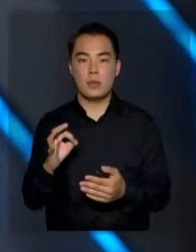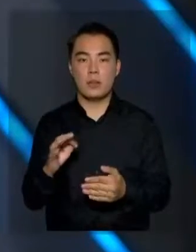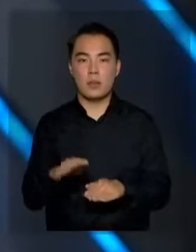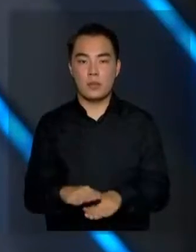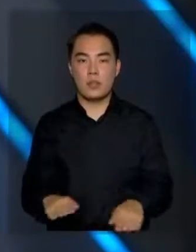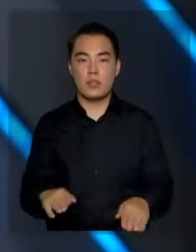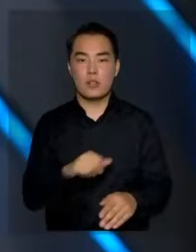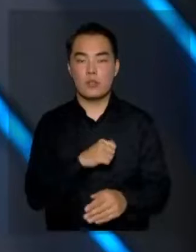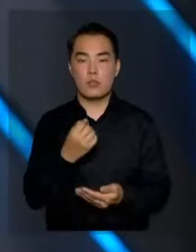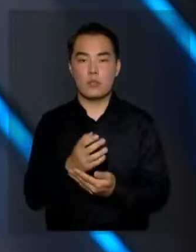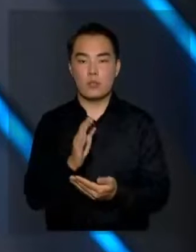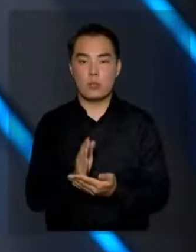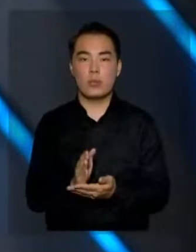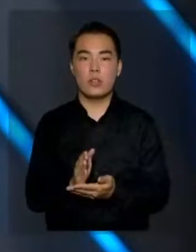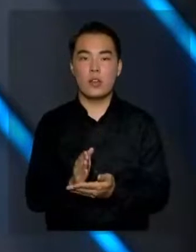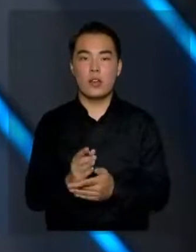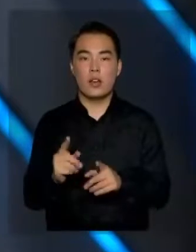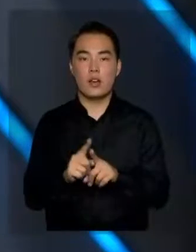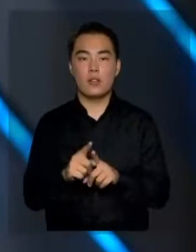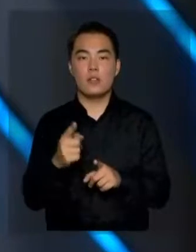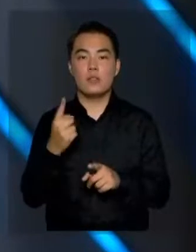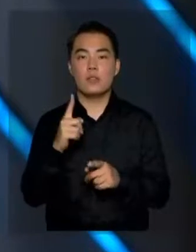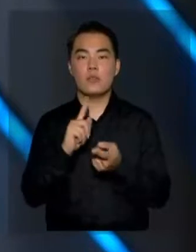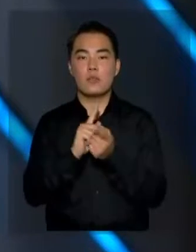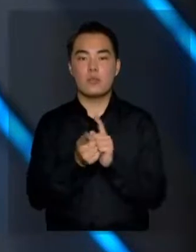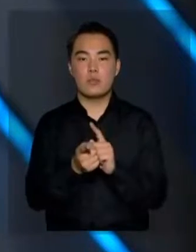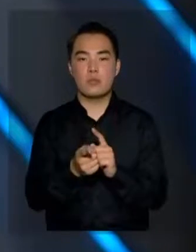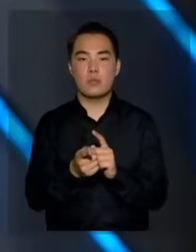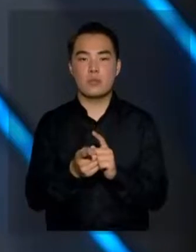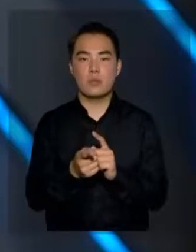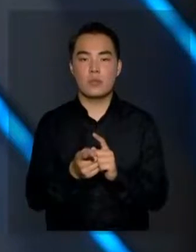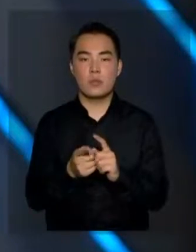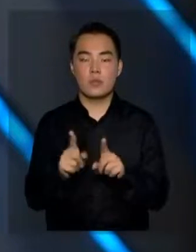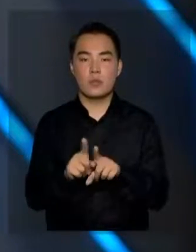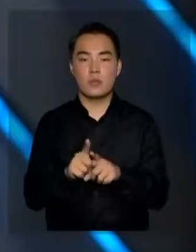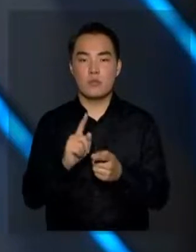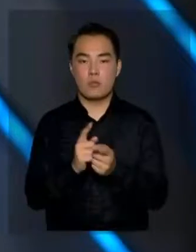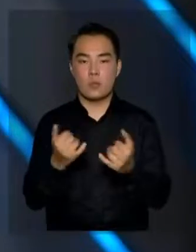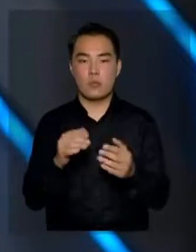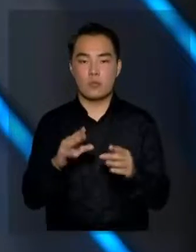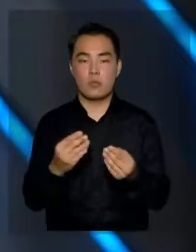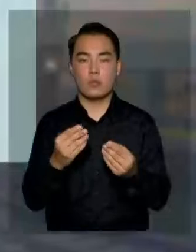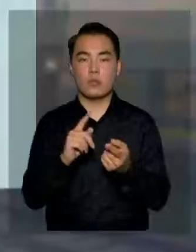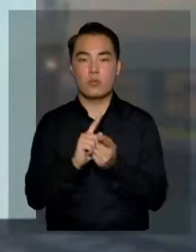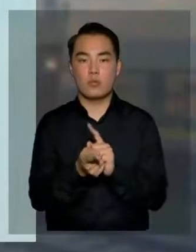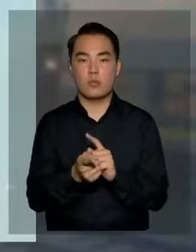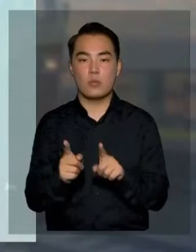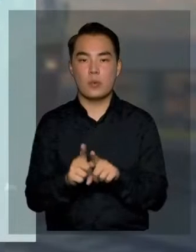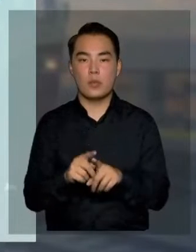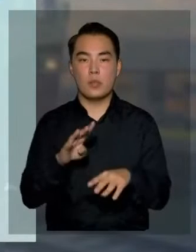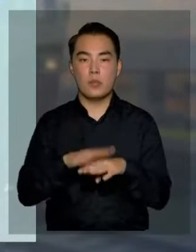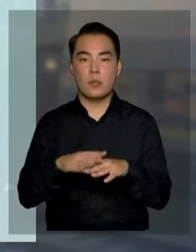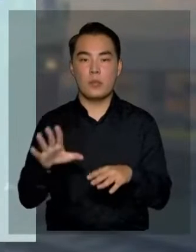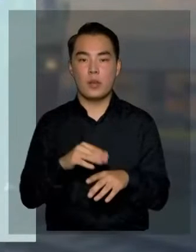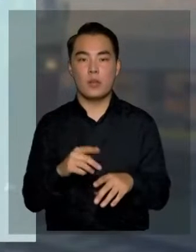жолы компаниясы бүгін баға тарифіне осындай өзгеріс енгізді. Бірақ бұл тәртіптің тек коммерциялық бағыттарға ғана қатысы бар